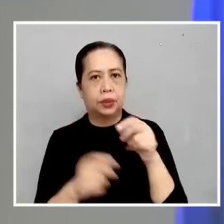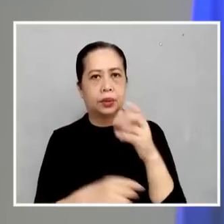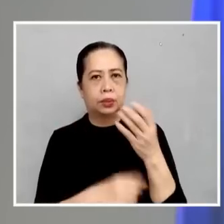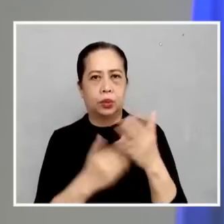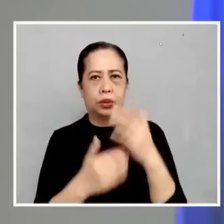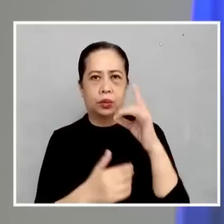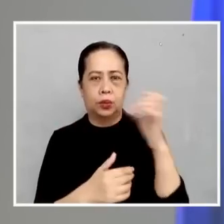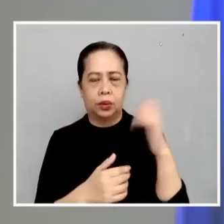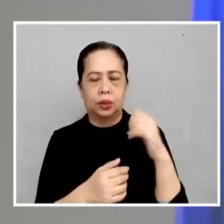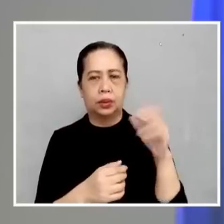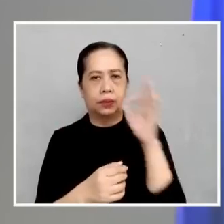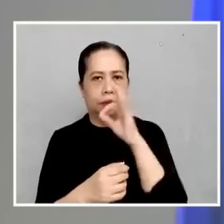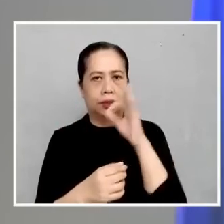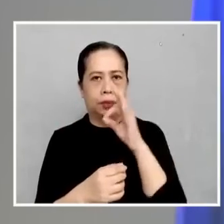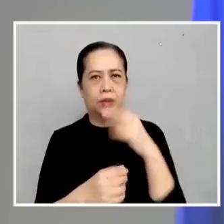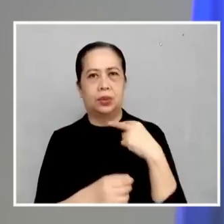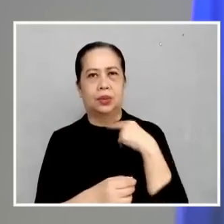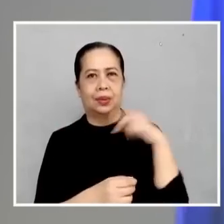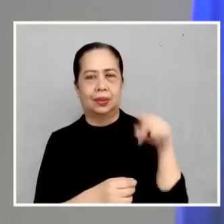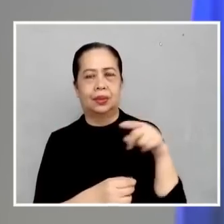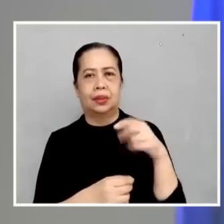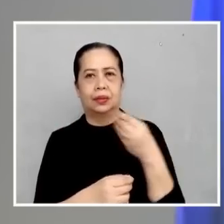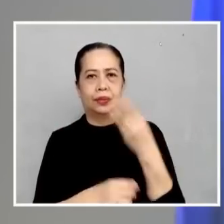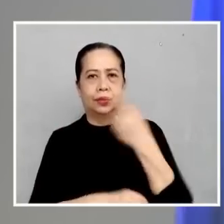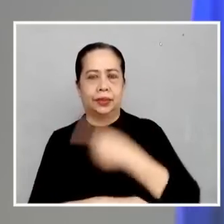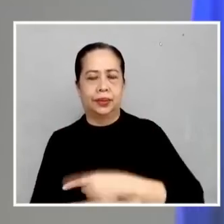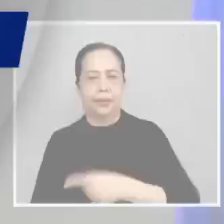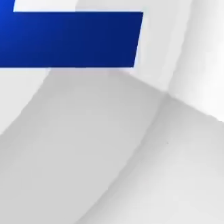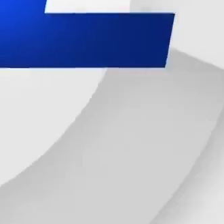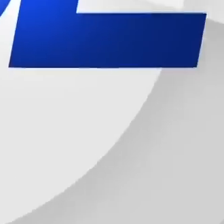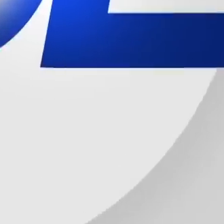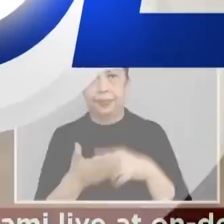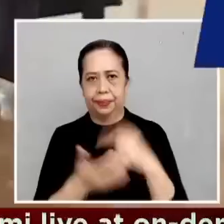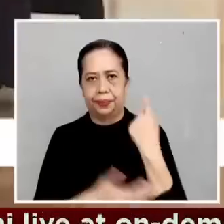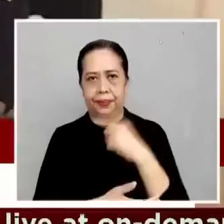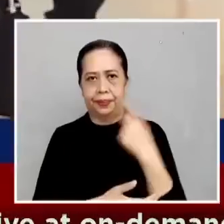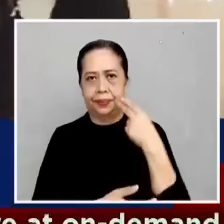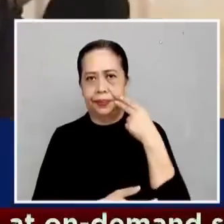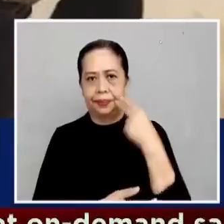ng ilang araw. Nagpapatrol, Zen Hernandez.